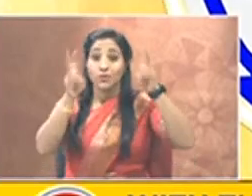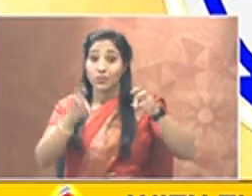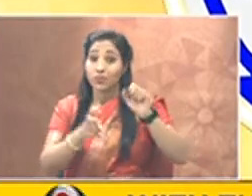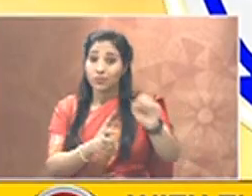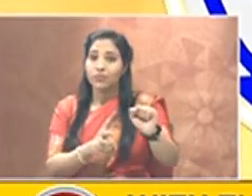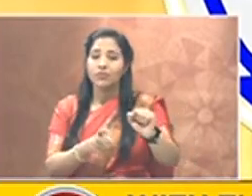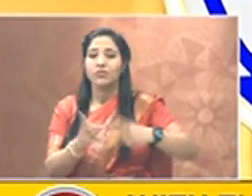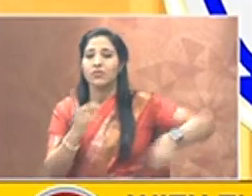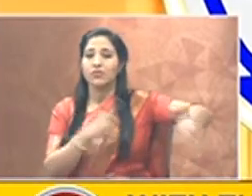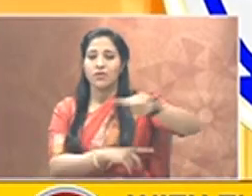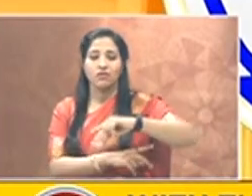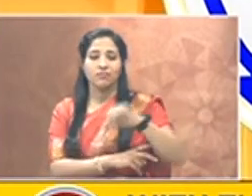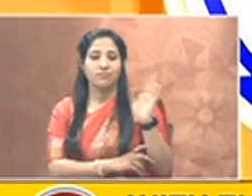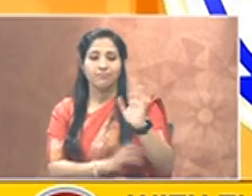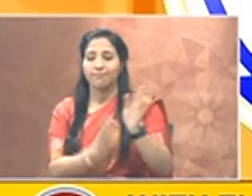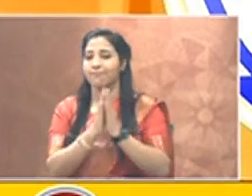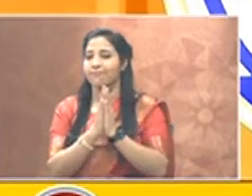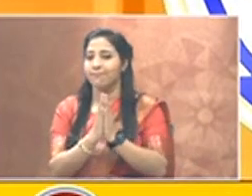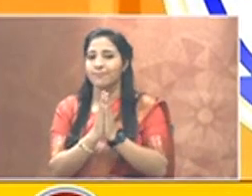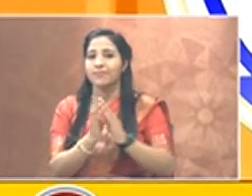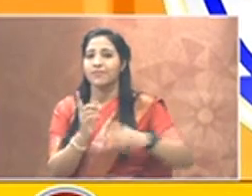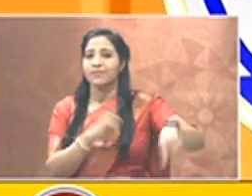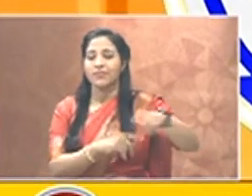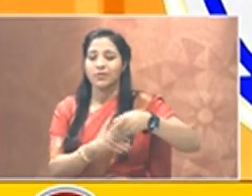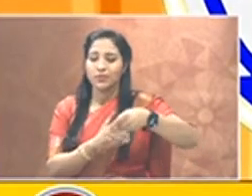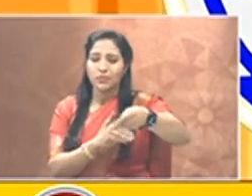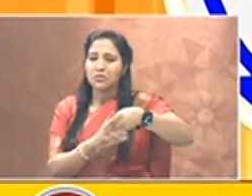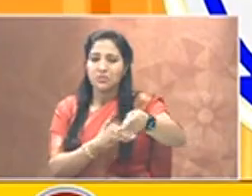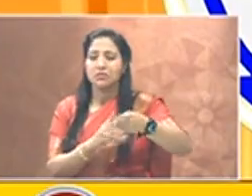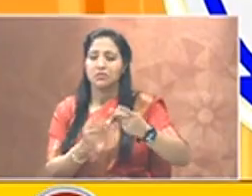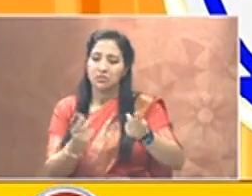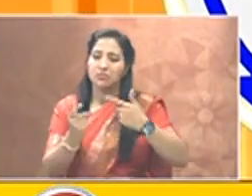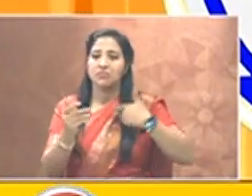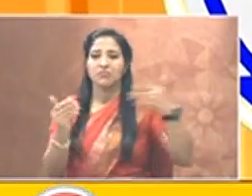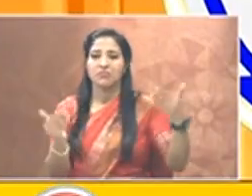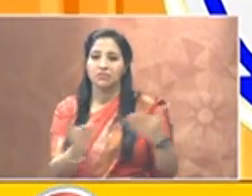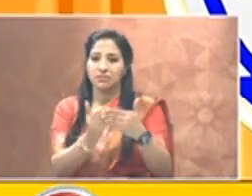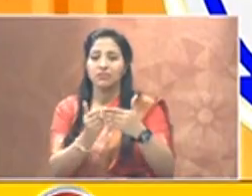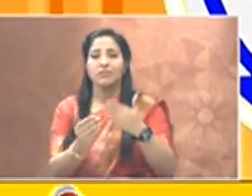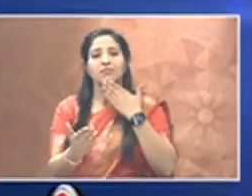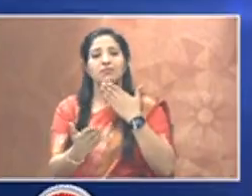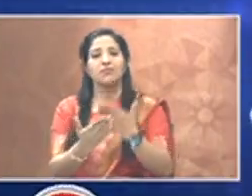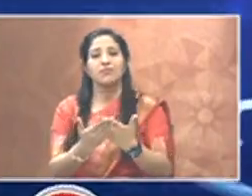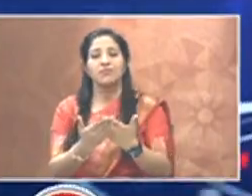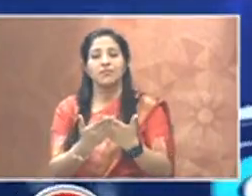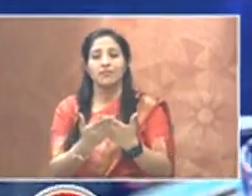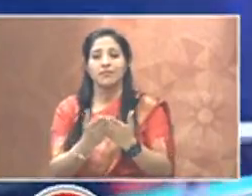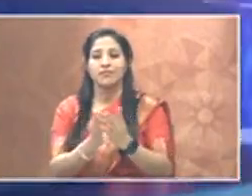आपसे विदा लेता हूं। जल्द ही फिर मिलेंगे। धन्यवाद।